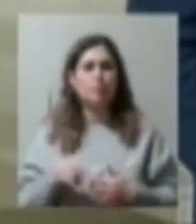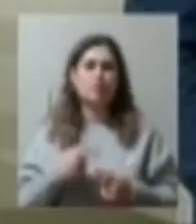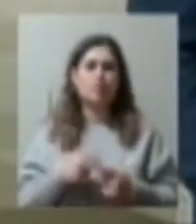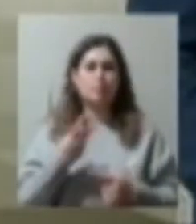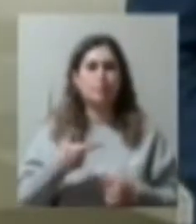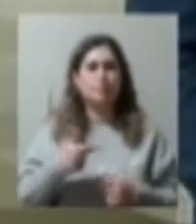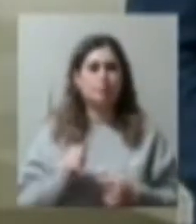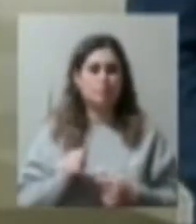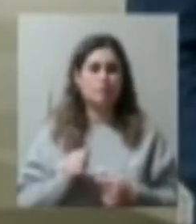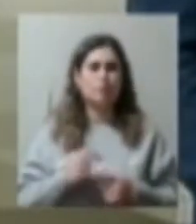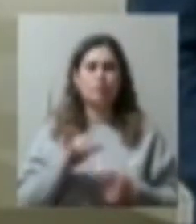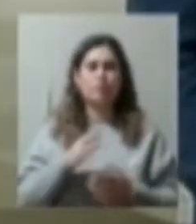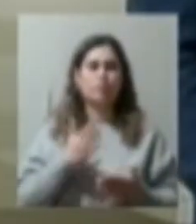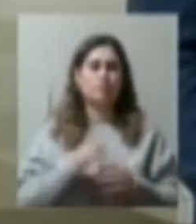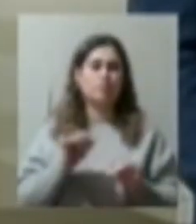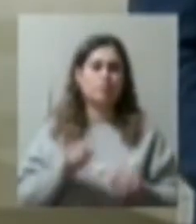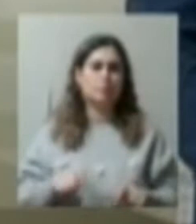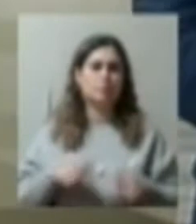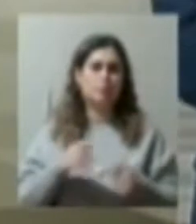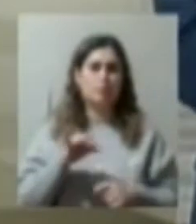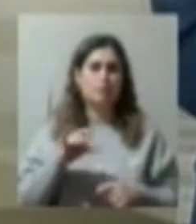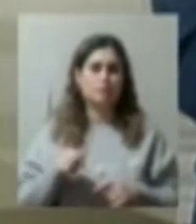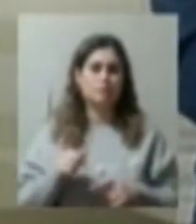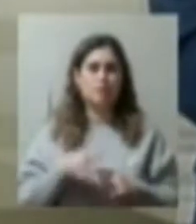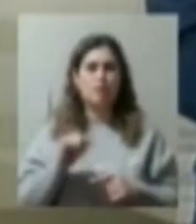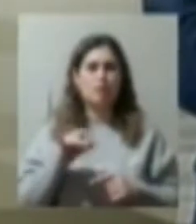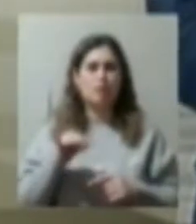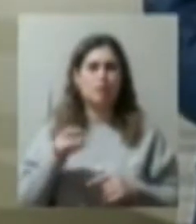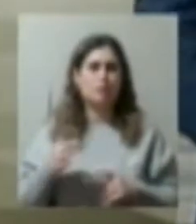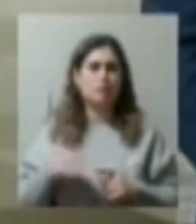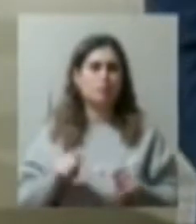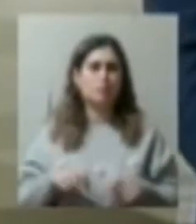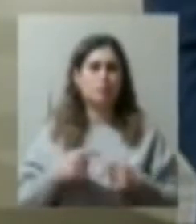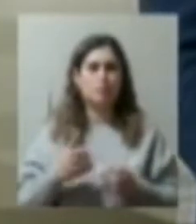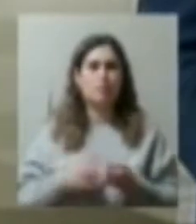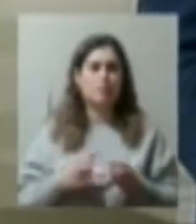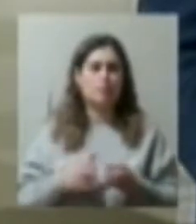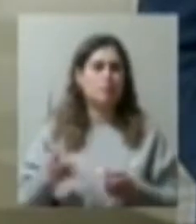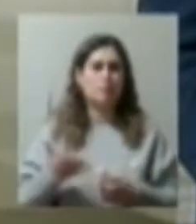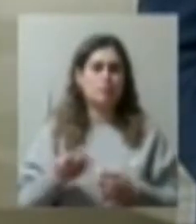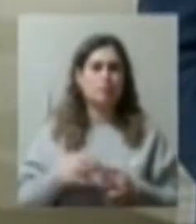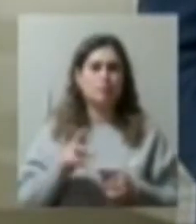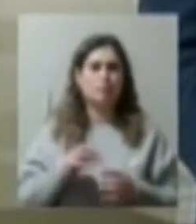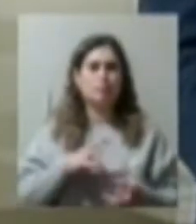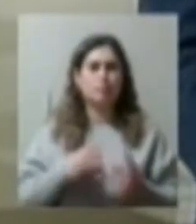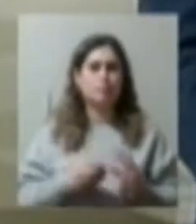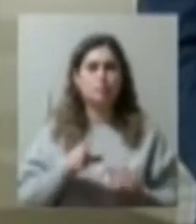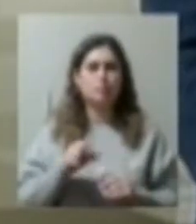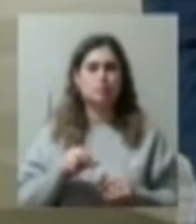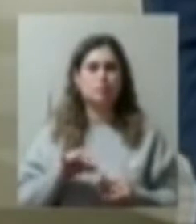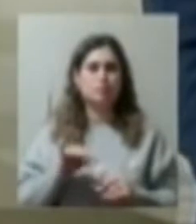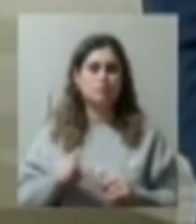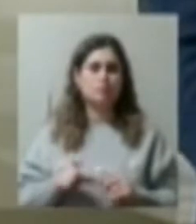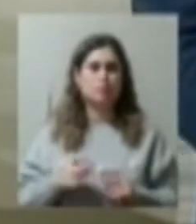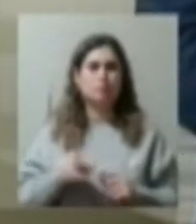гектара, він має право передати в оренду аграрію, передати компанії якісь на загальних засадах,